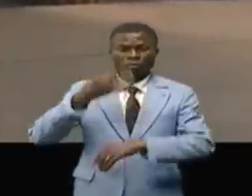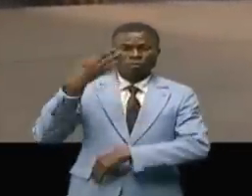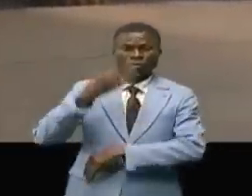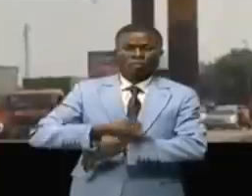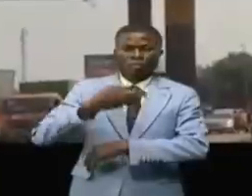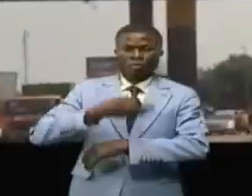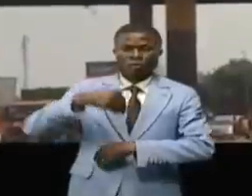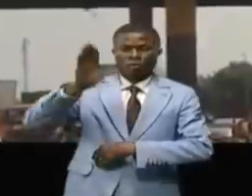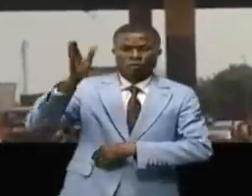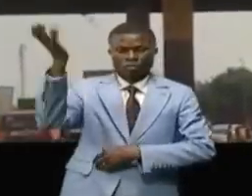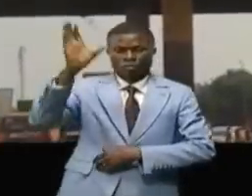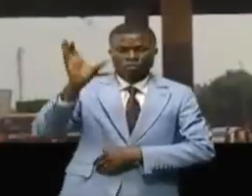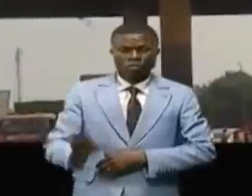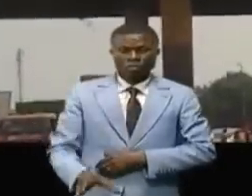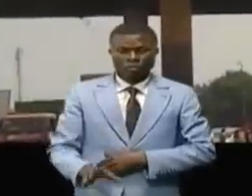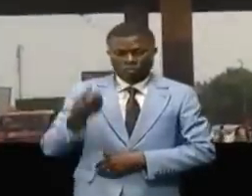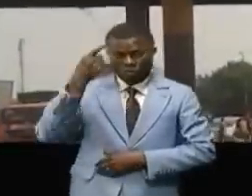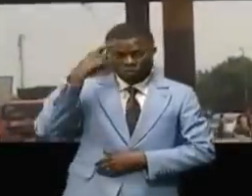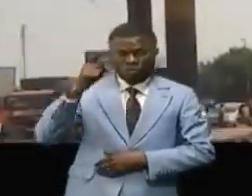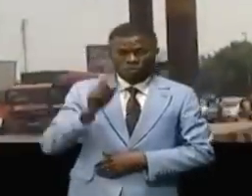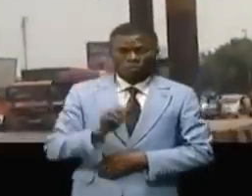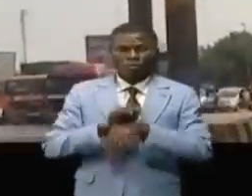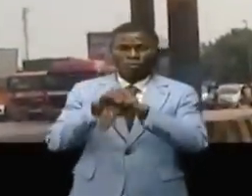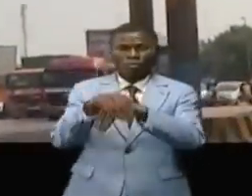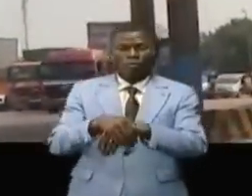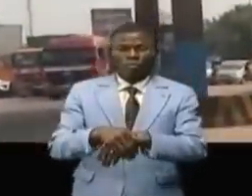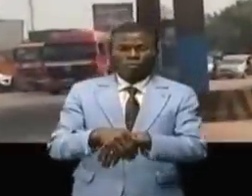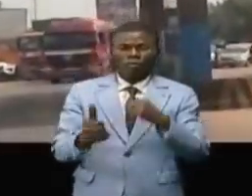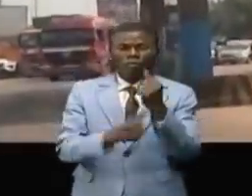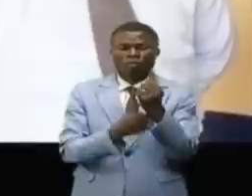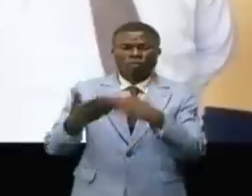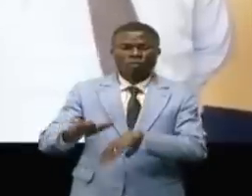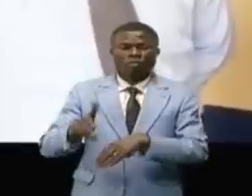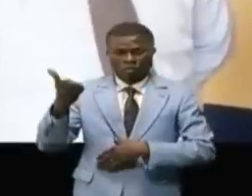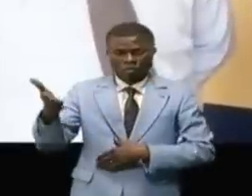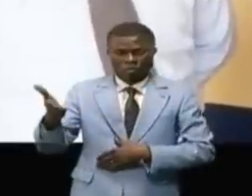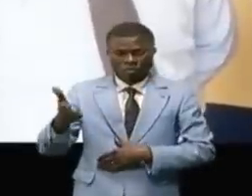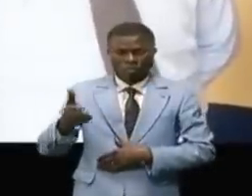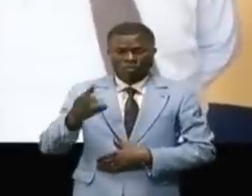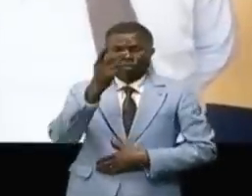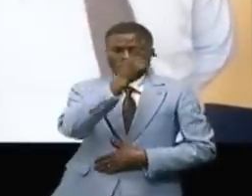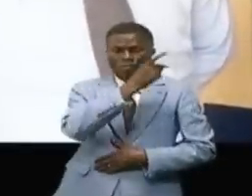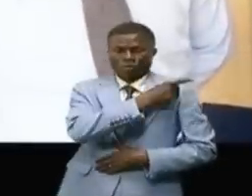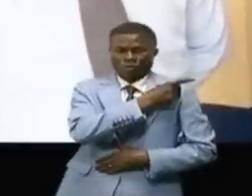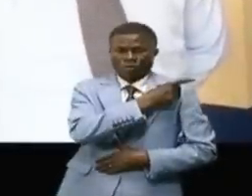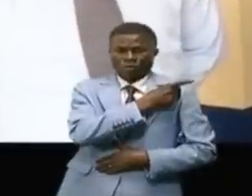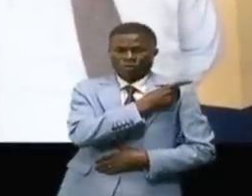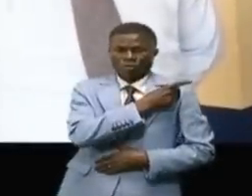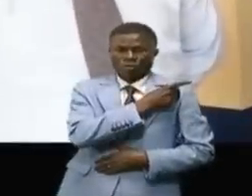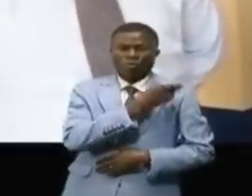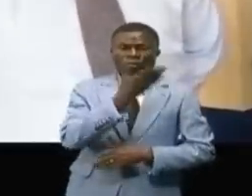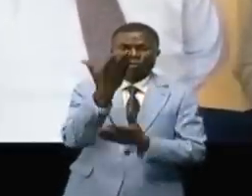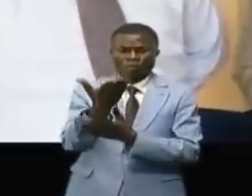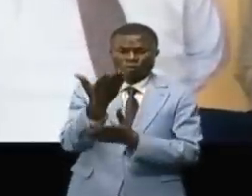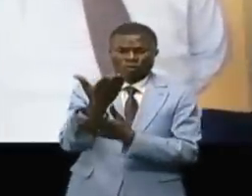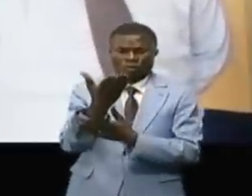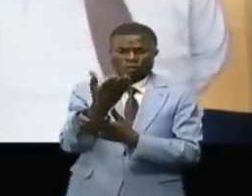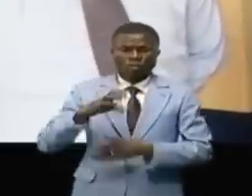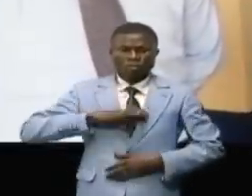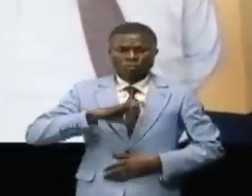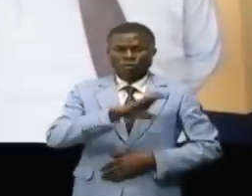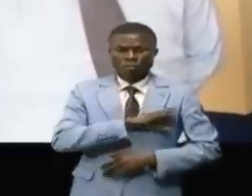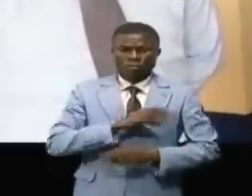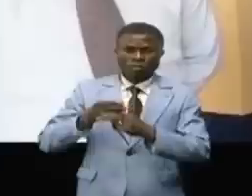rendait en bas en Gougou pour assister à un deuil Paul pami Mayala a appelé le comité